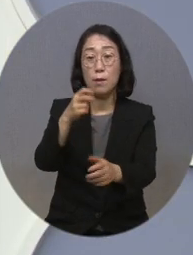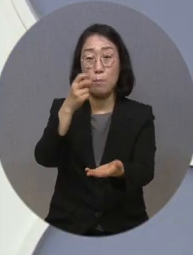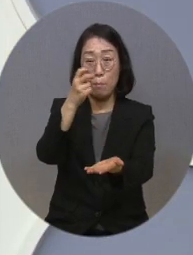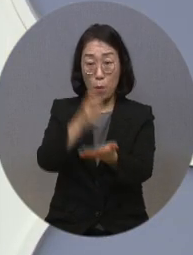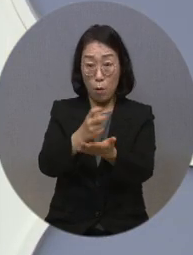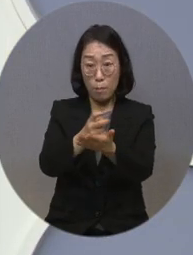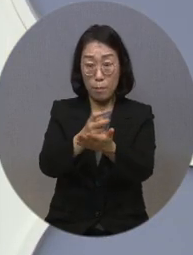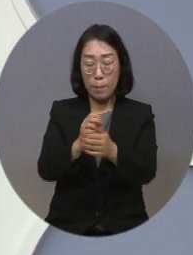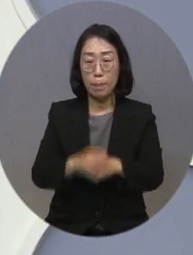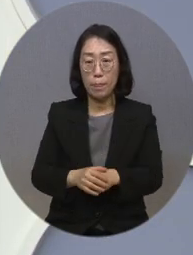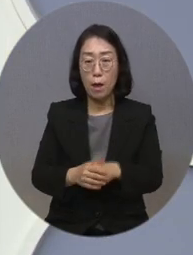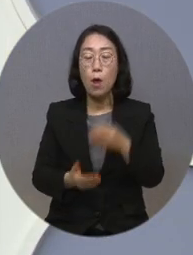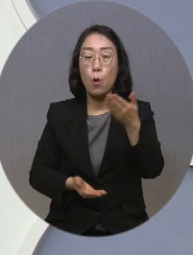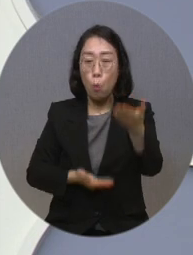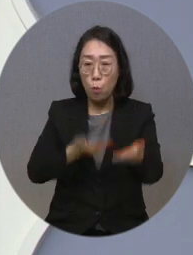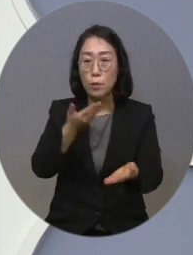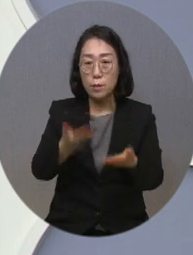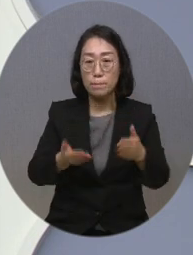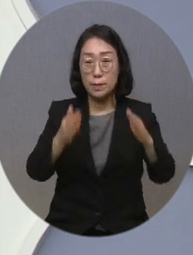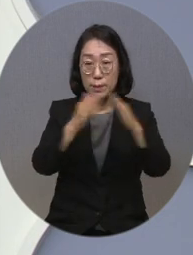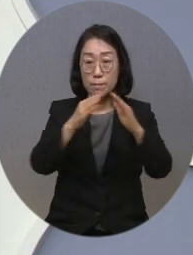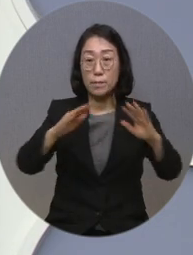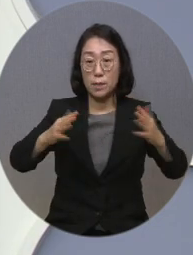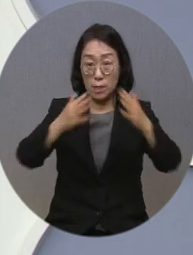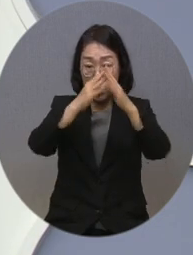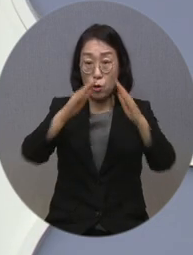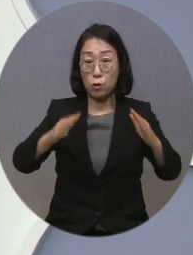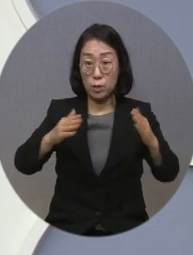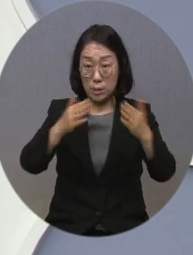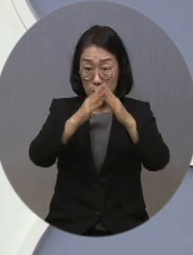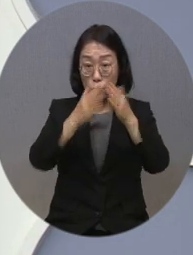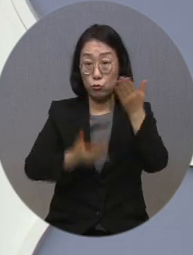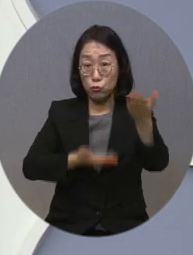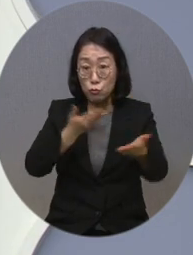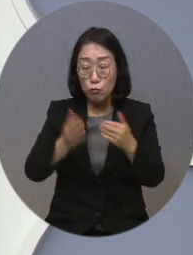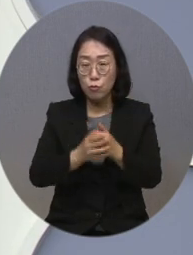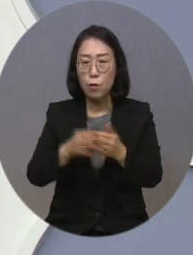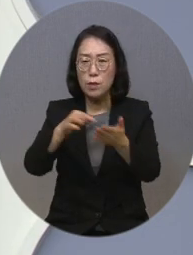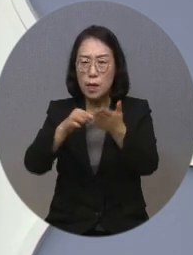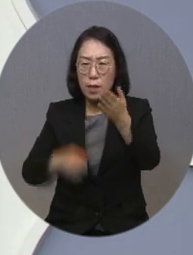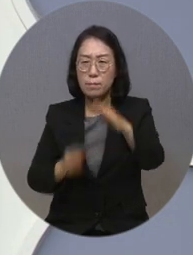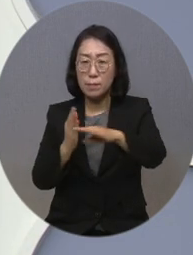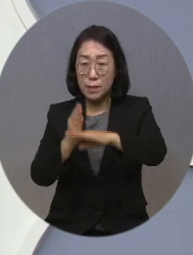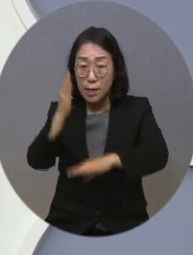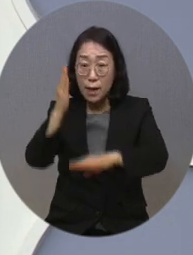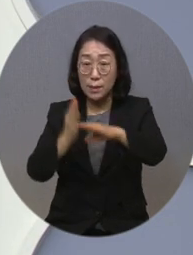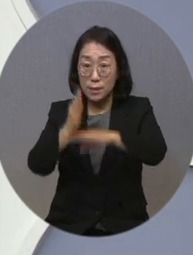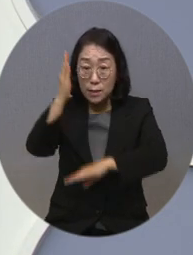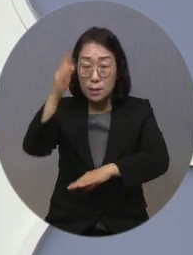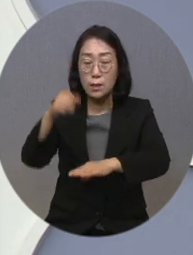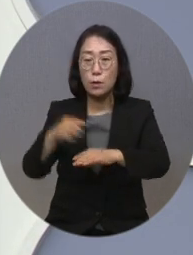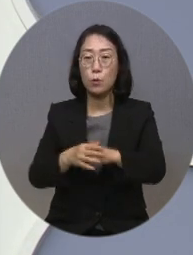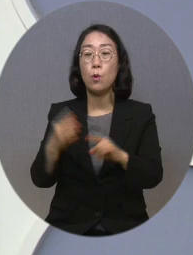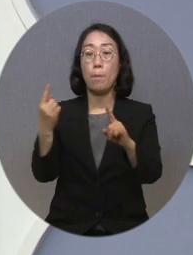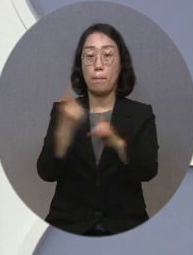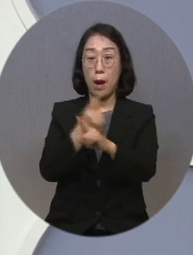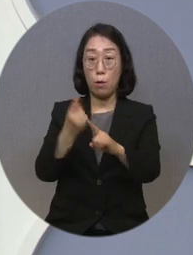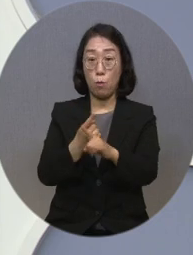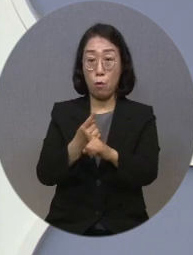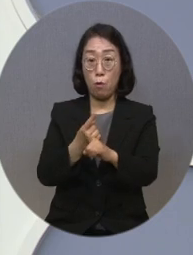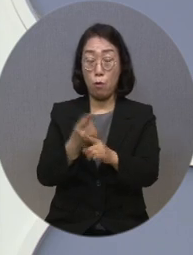적정한 수준에서 그 주택도 공급하면서 여러 가지 잘못된 세제를 개편해 나가면 이제 부동산